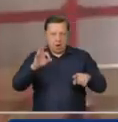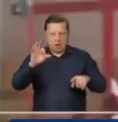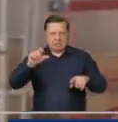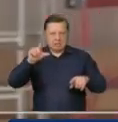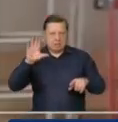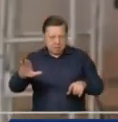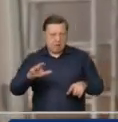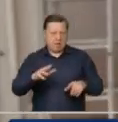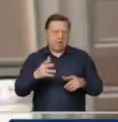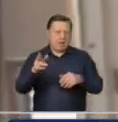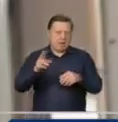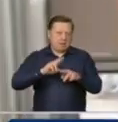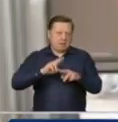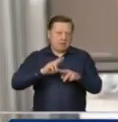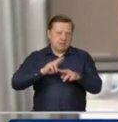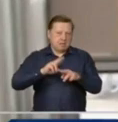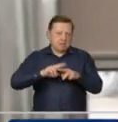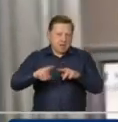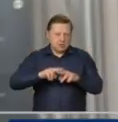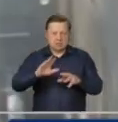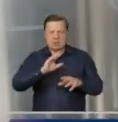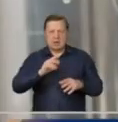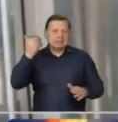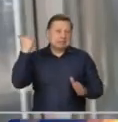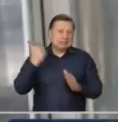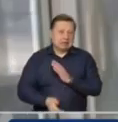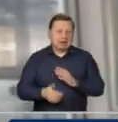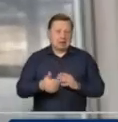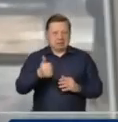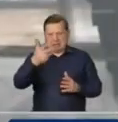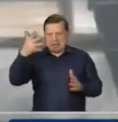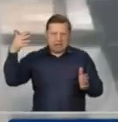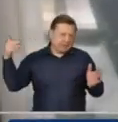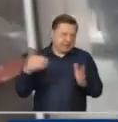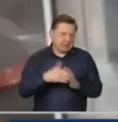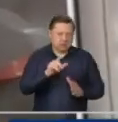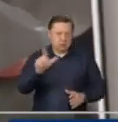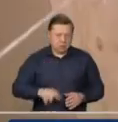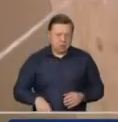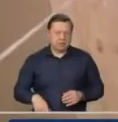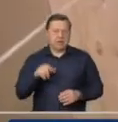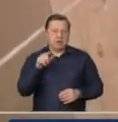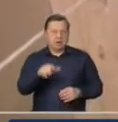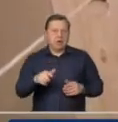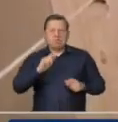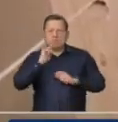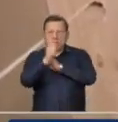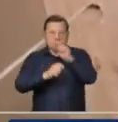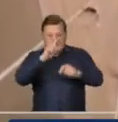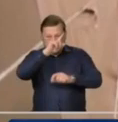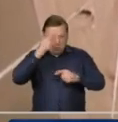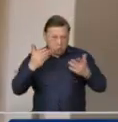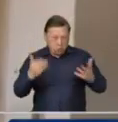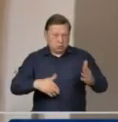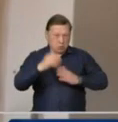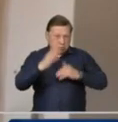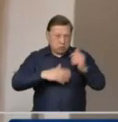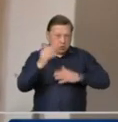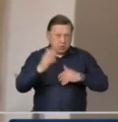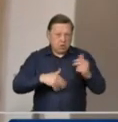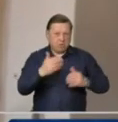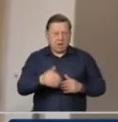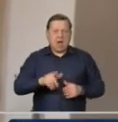budulcem przytuliska. Straty oszacowano na kilkanaście tysięcy złotych. Przytulisko powstaje z datków, a stowarzyszenie, które rozpoczęło inwestycje,